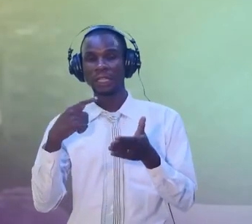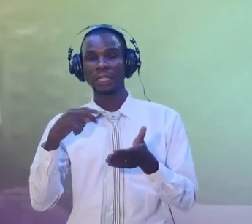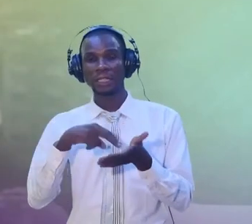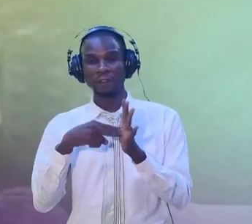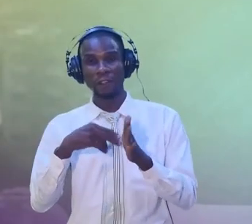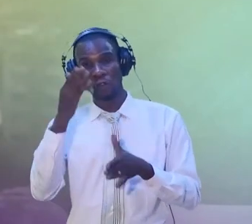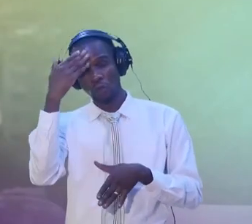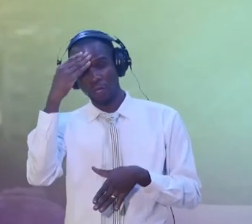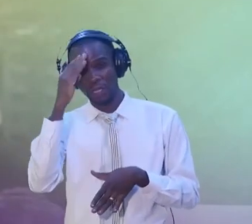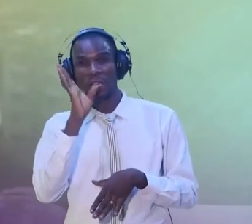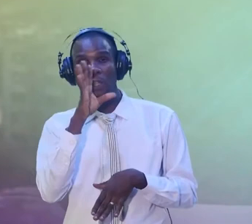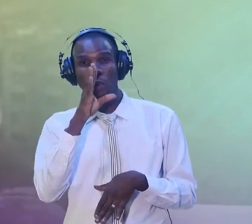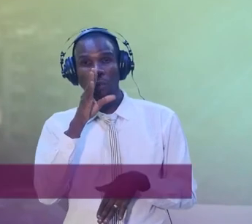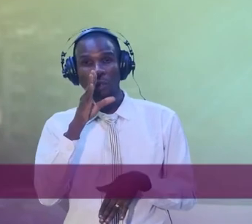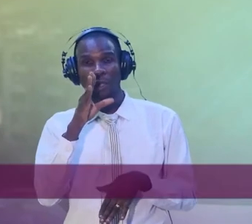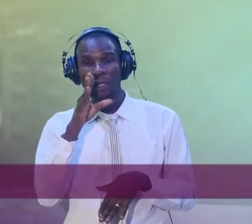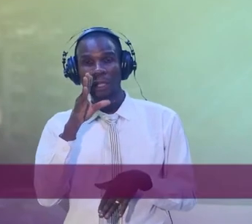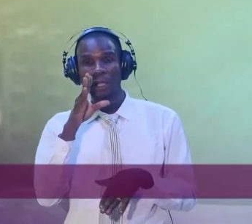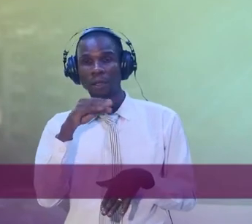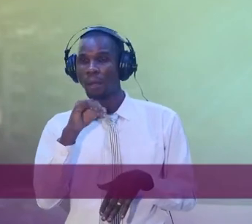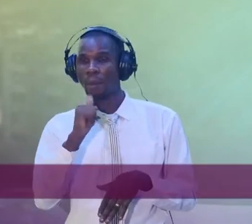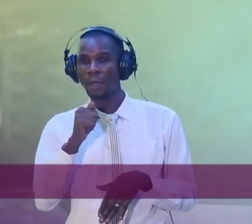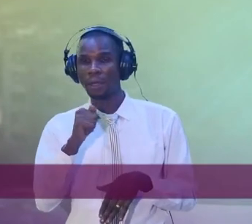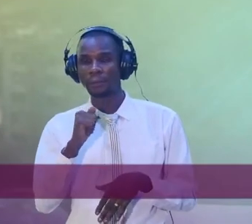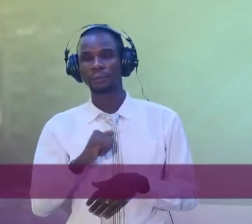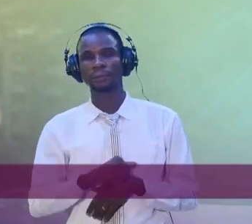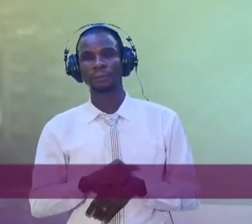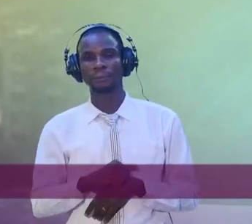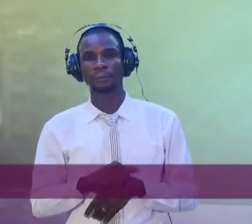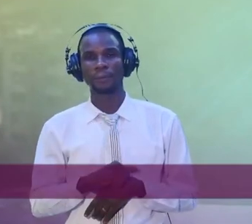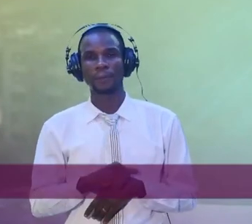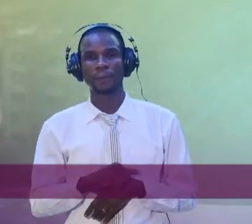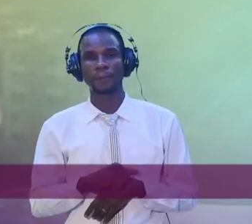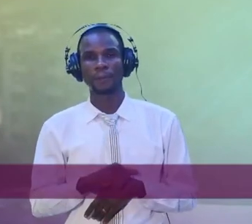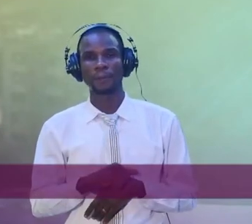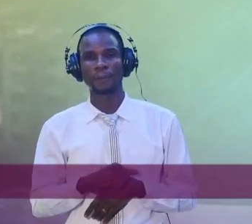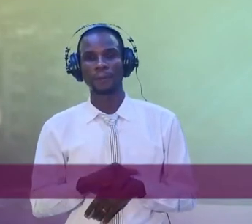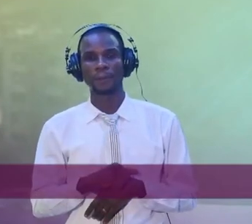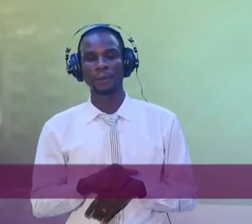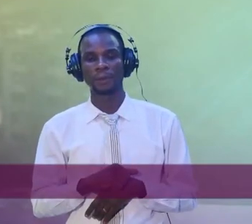Na neno la Mungu tu ndio tusaidia kugundua udanganyifu kama huu.